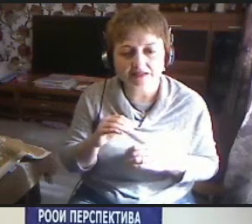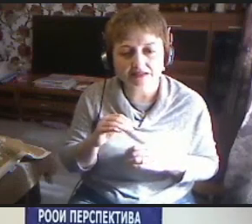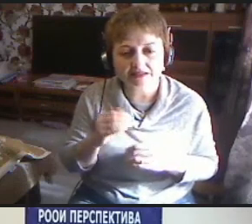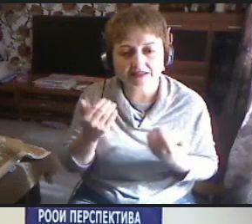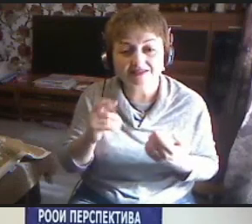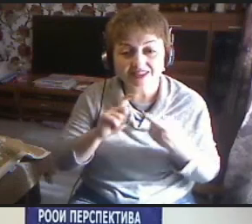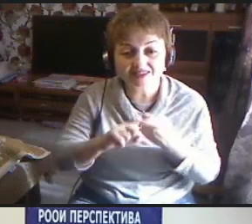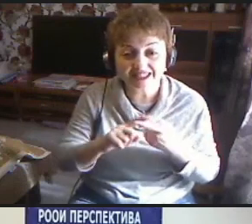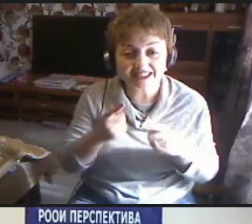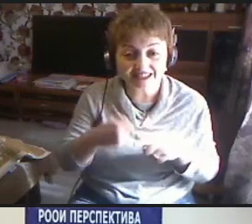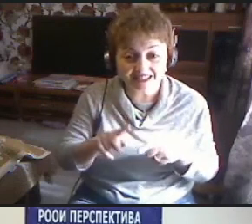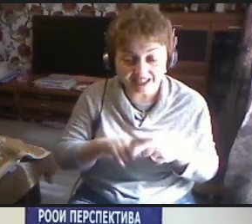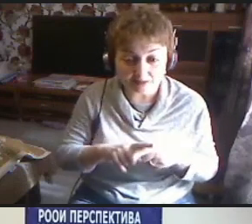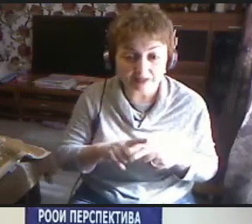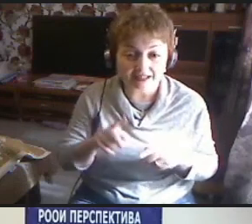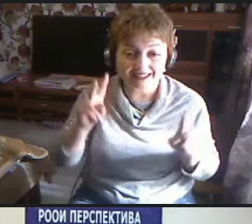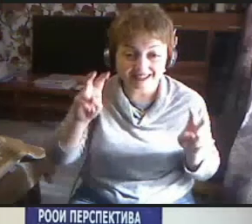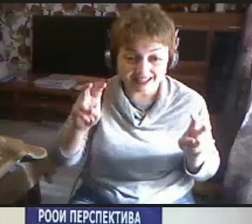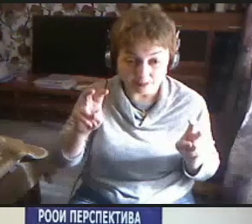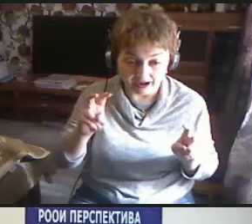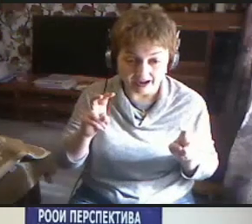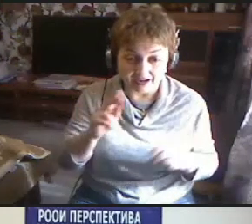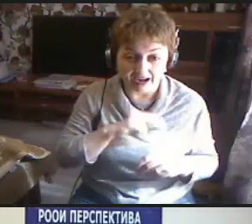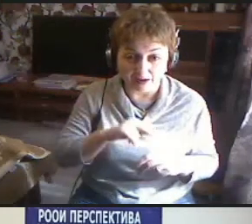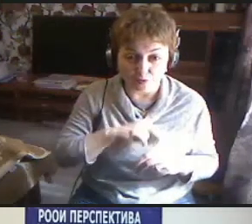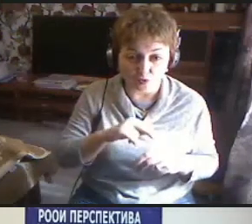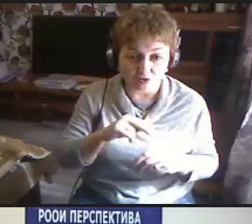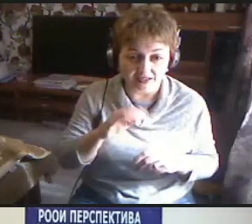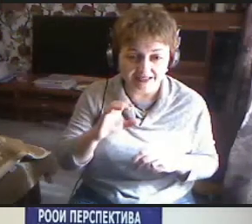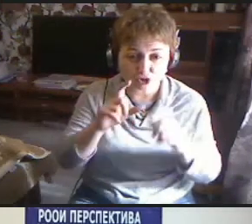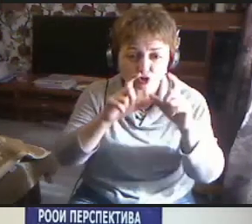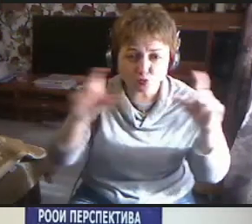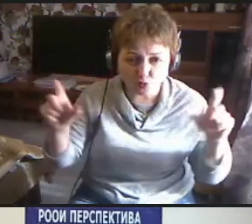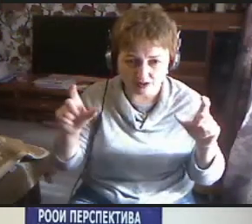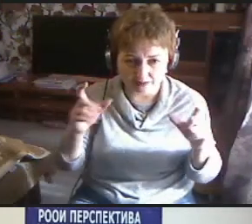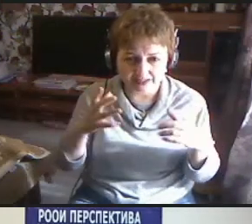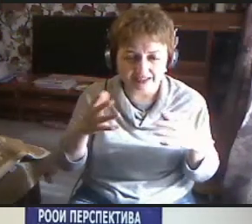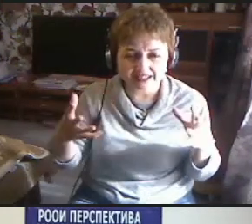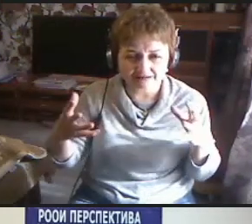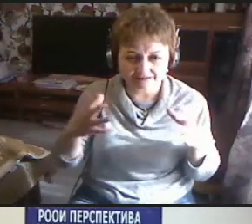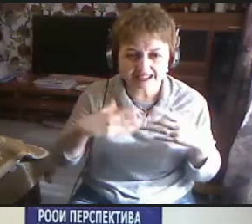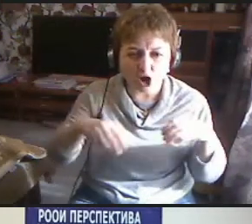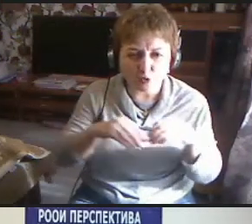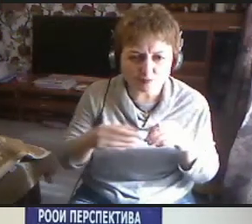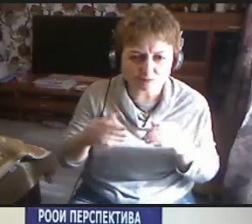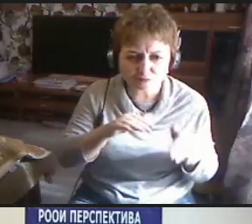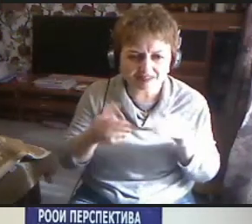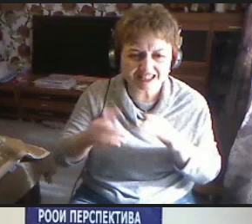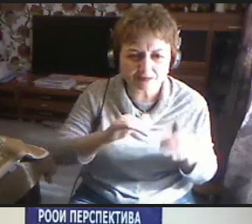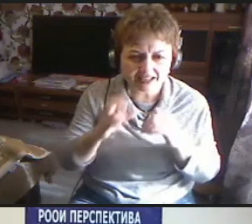в связи с этим именно вот тема работы со школьным сообществом, взаимодействие